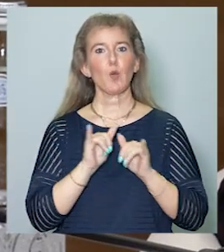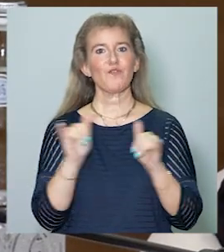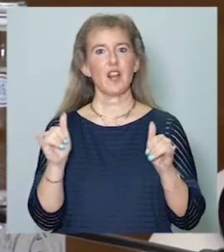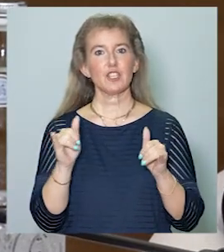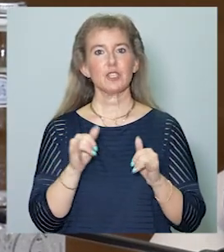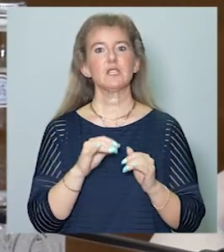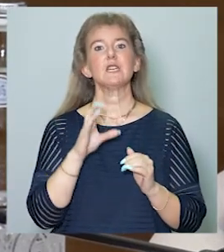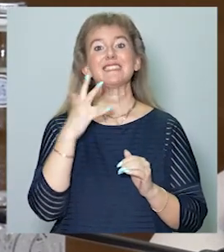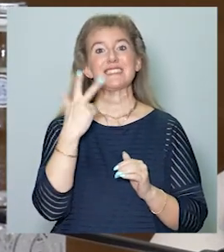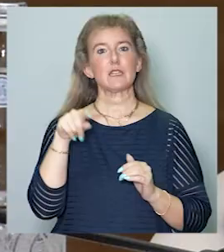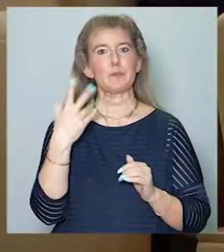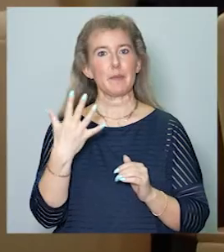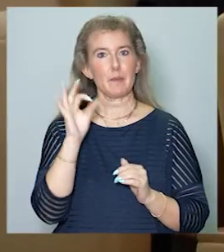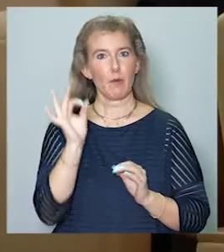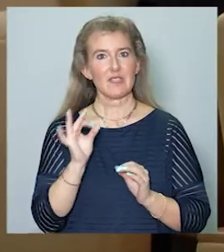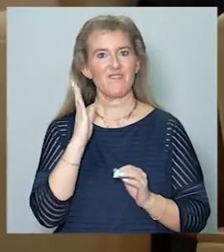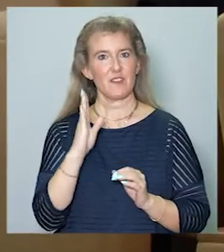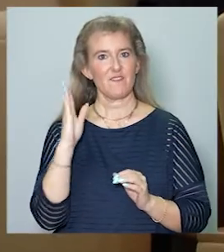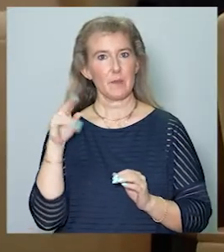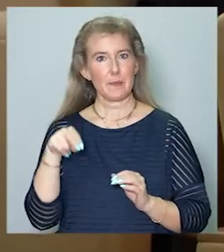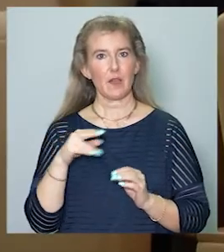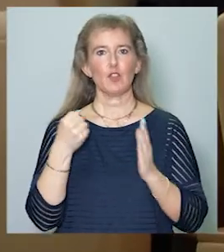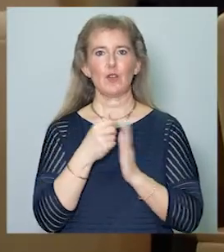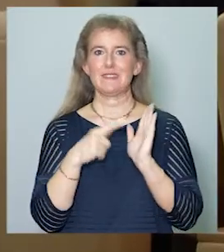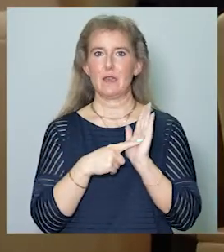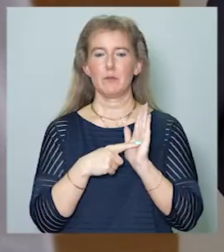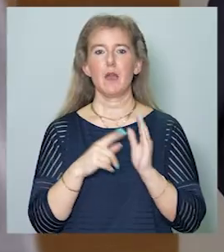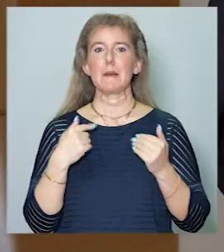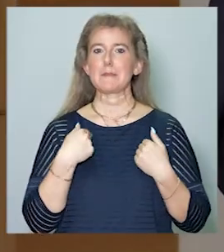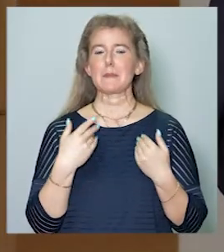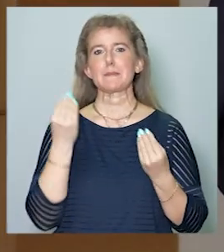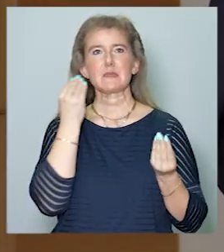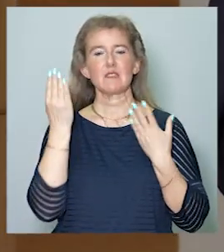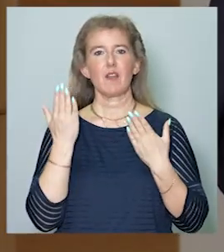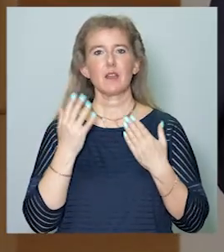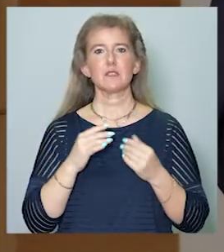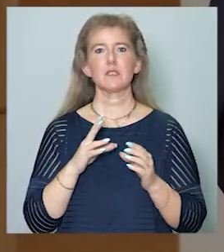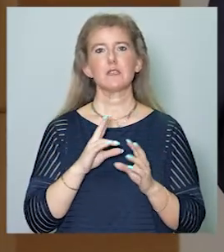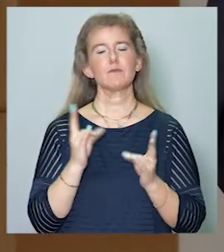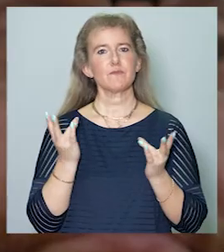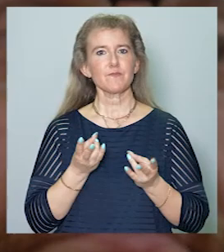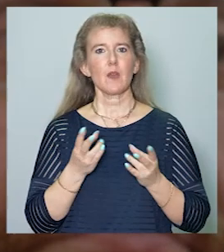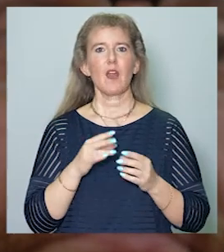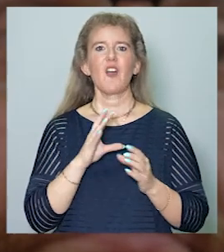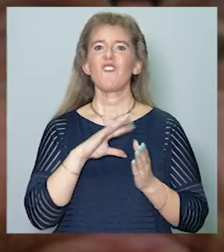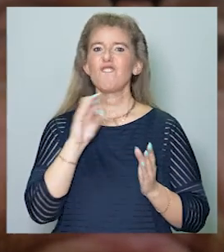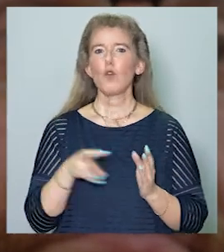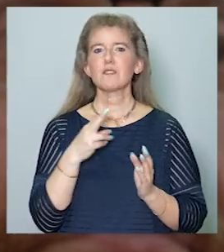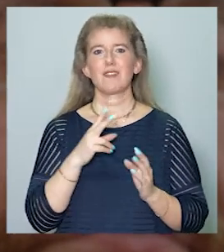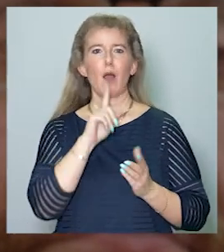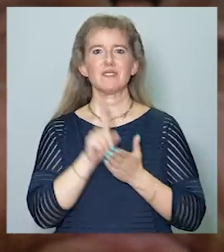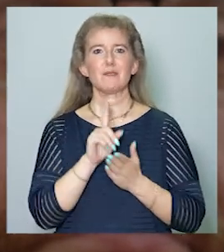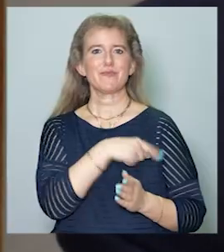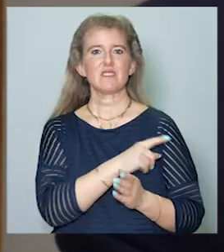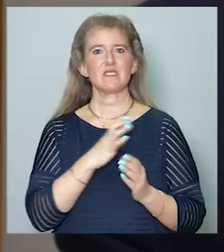предлагает увеличить его с 3,5% ВВП до 7%. Мне представляется, все-таки фонд